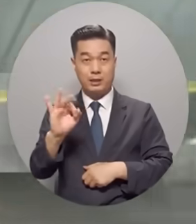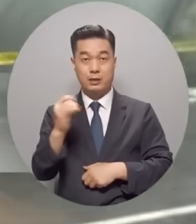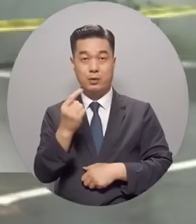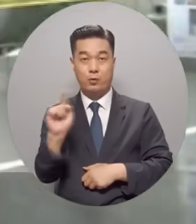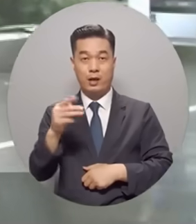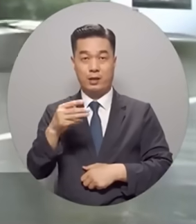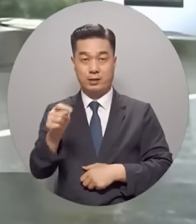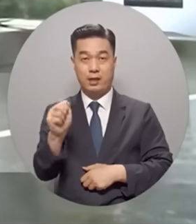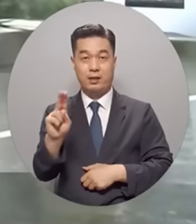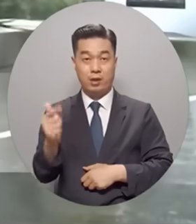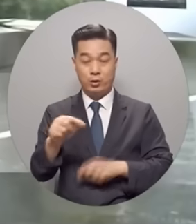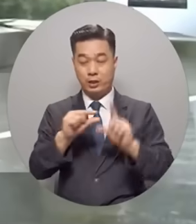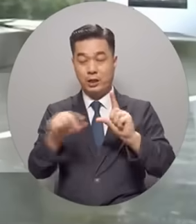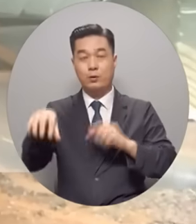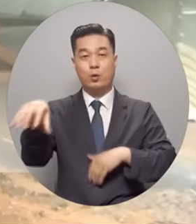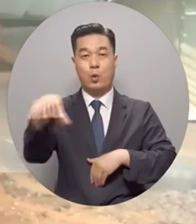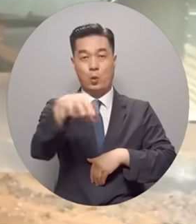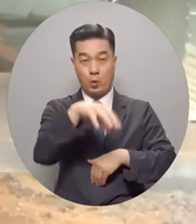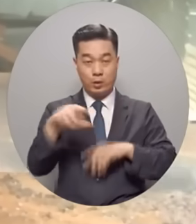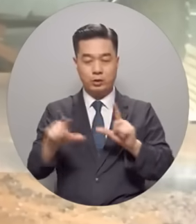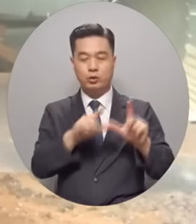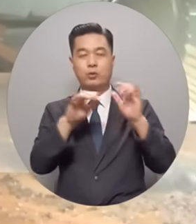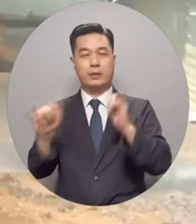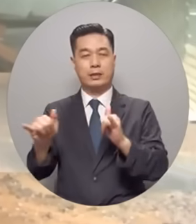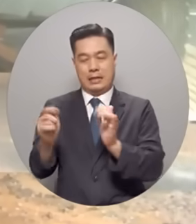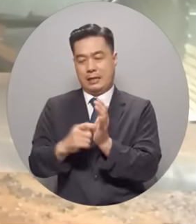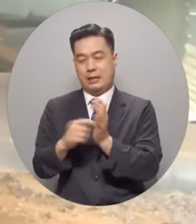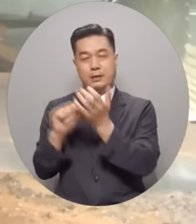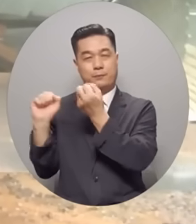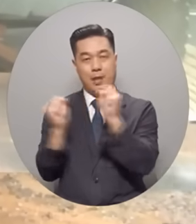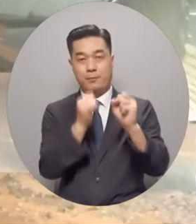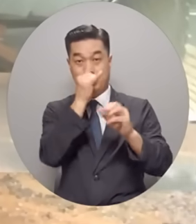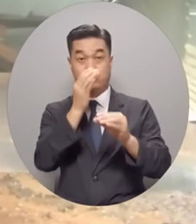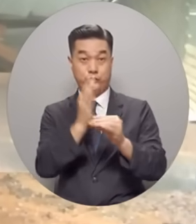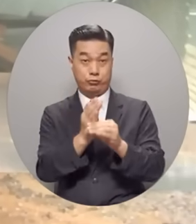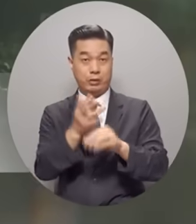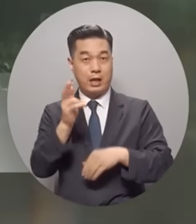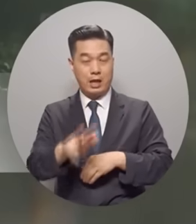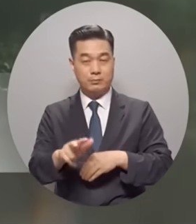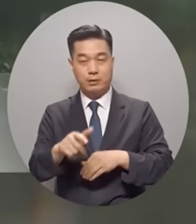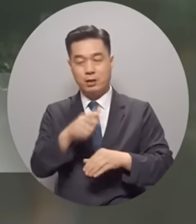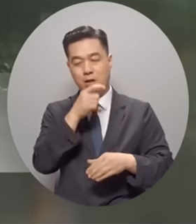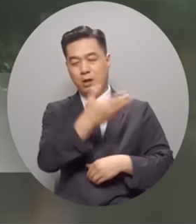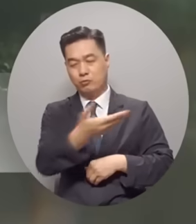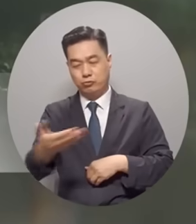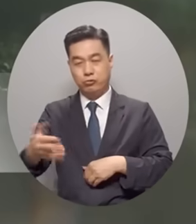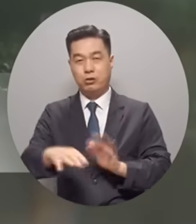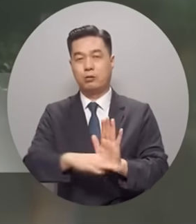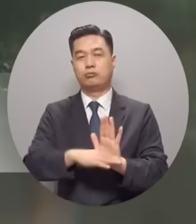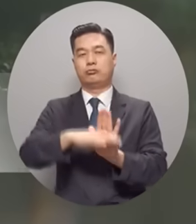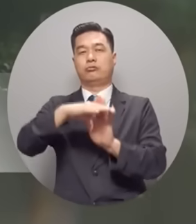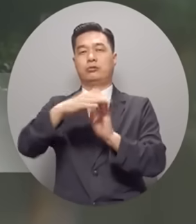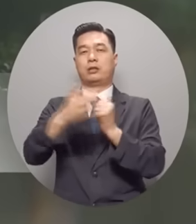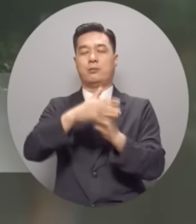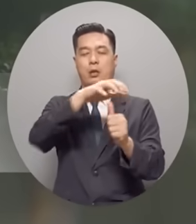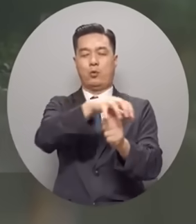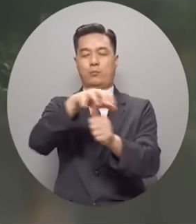등 태풍 경로에 있는 주민들이 긴급 대피에 나섰지만 불어난 강물에 일부 주민들이 고립돼 있는